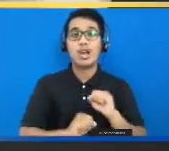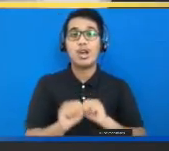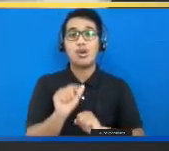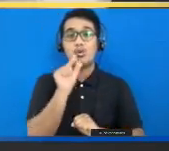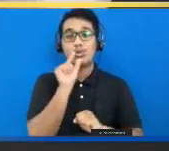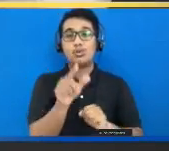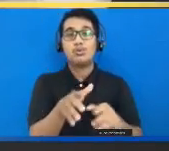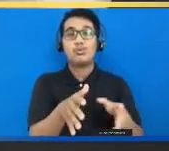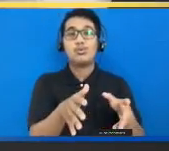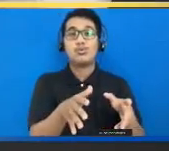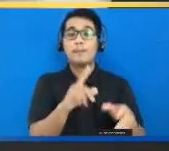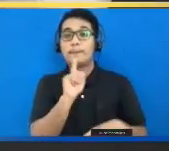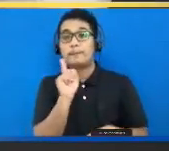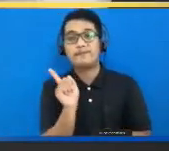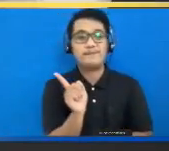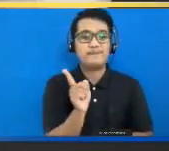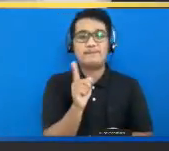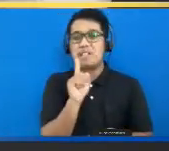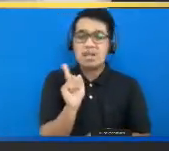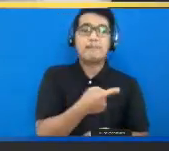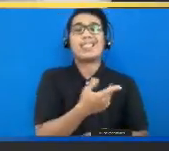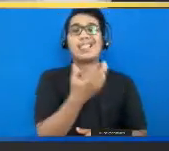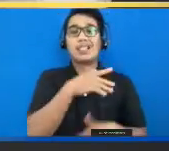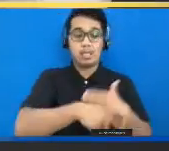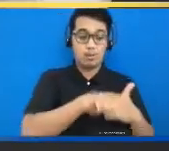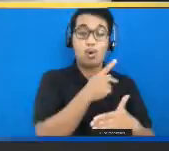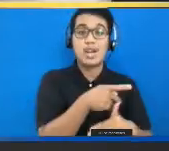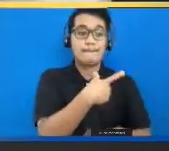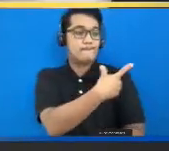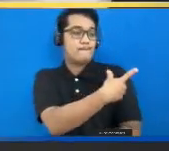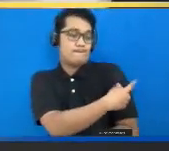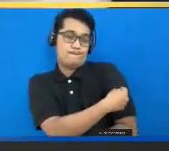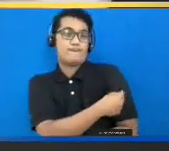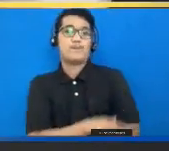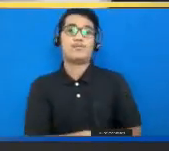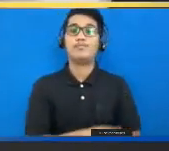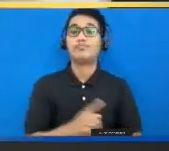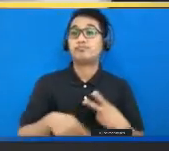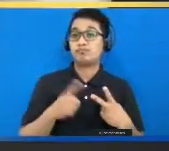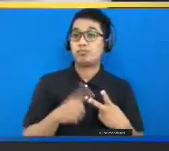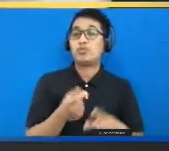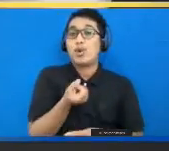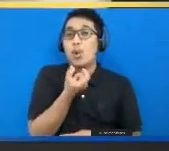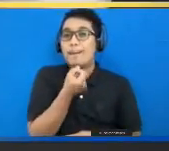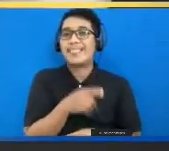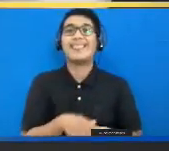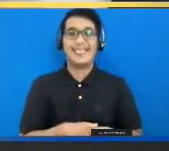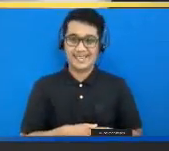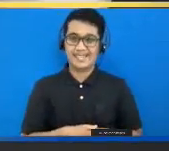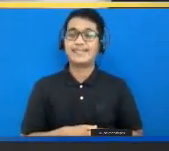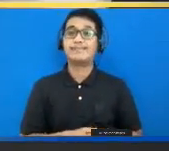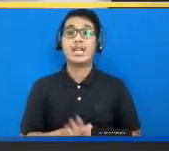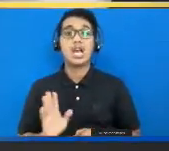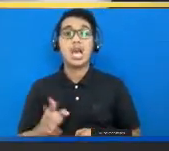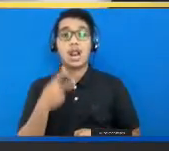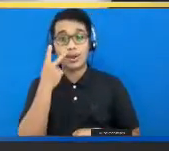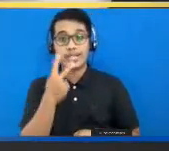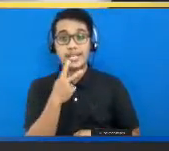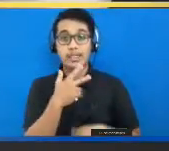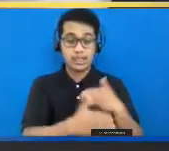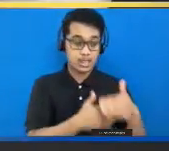mengakselerasi vaginasi gitu ya Dan beberapa penyediaan obat dan sebagainya Nah kalau kita lihat